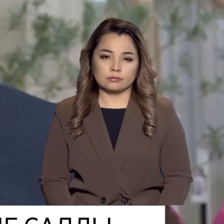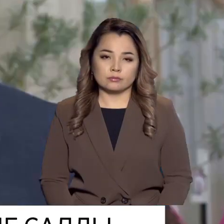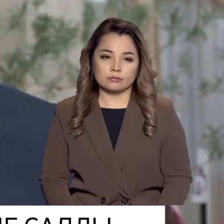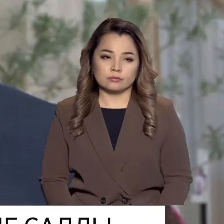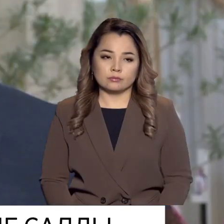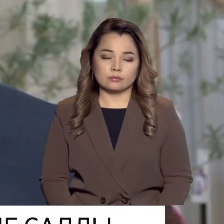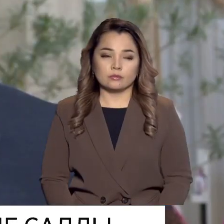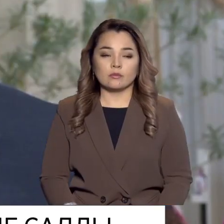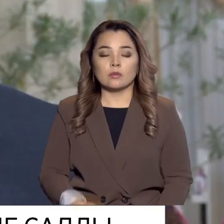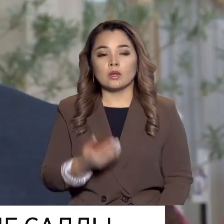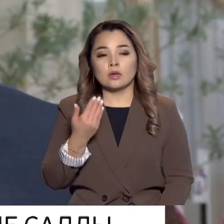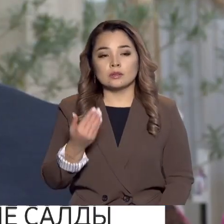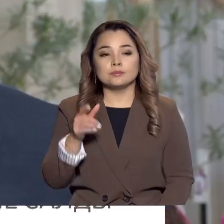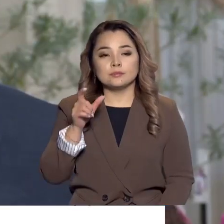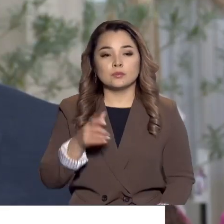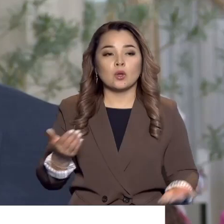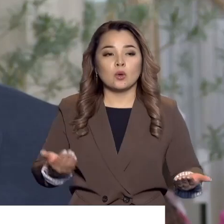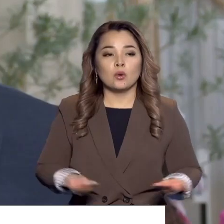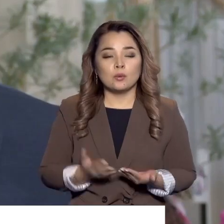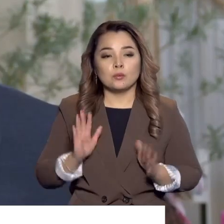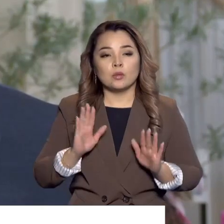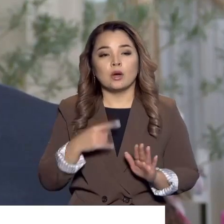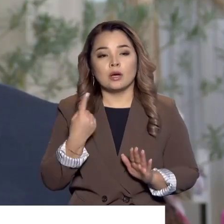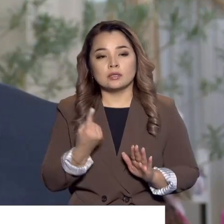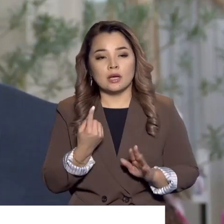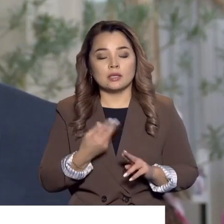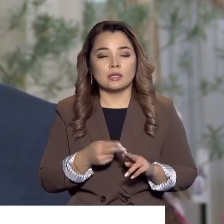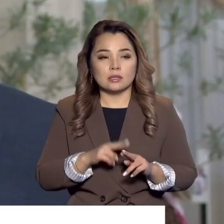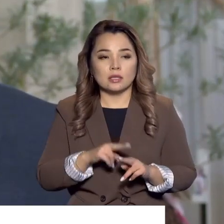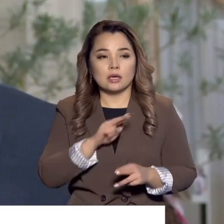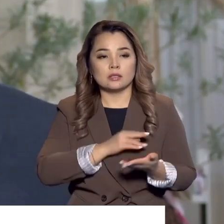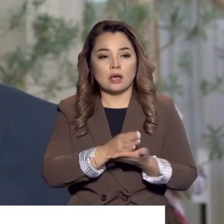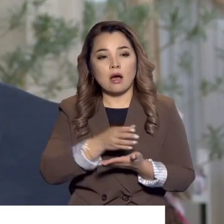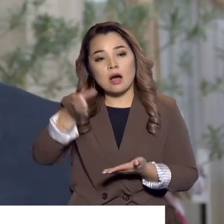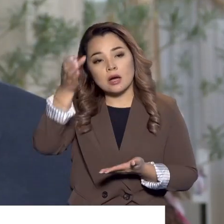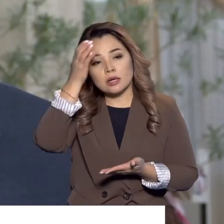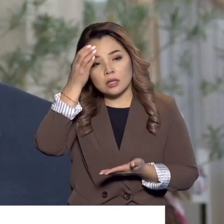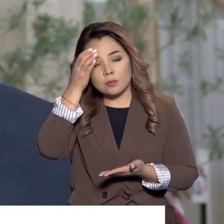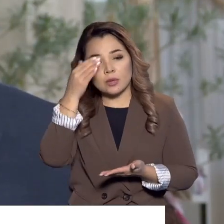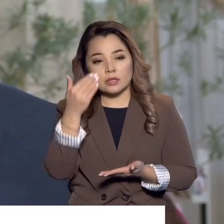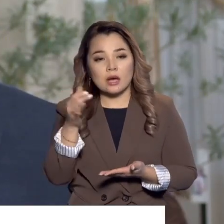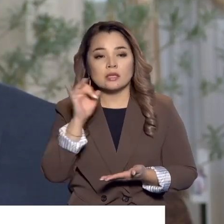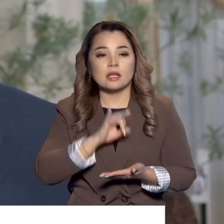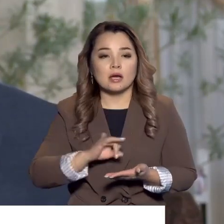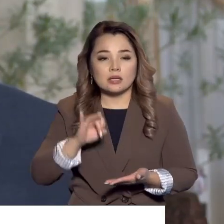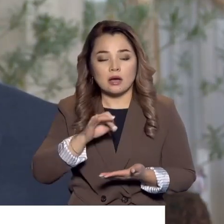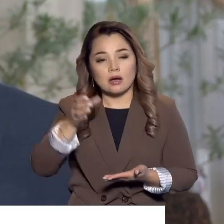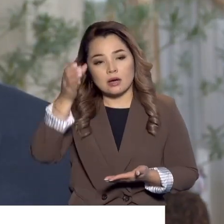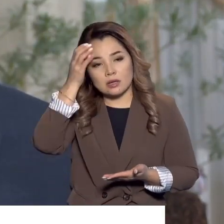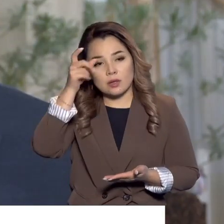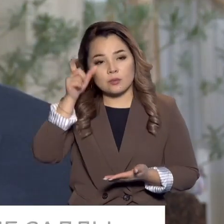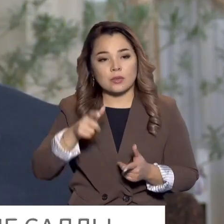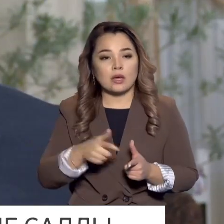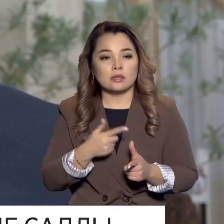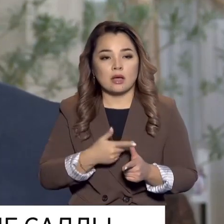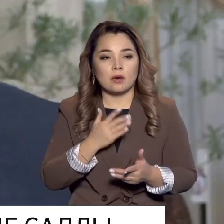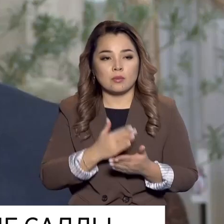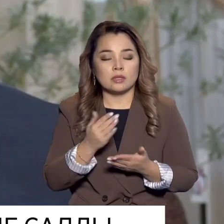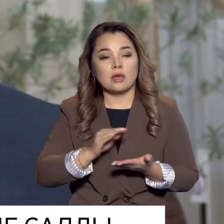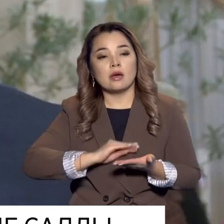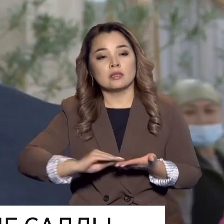Жалпы Талас Омарбеков бүкіл өмірі тек қана бір ғана салаға, ғылымға, оның ішінде тарих ғылымына арнаған адам. Оның